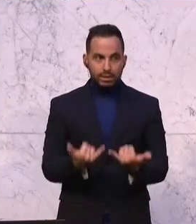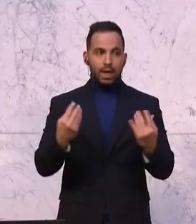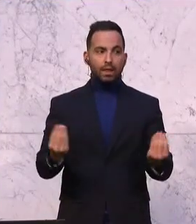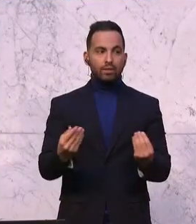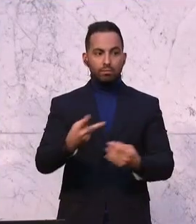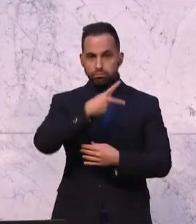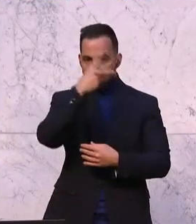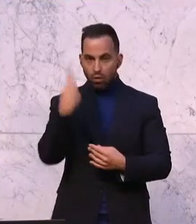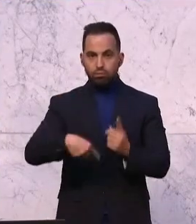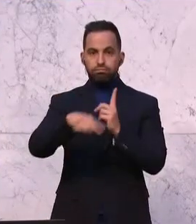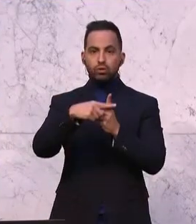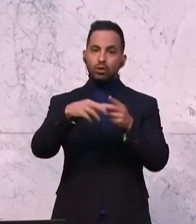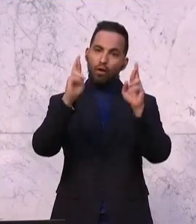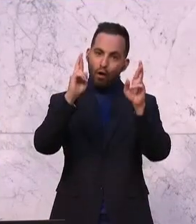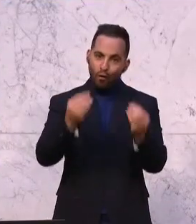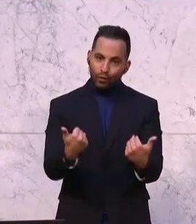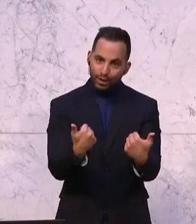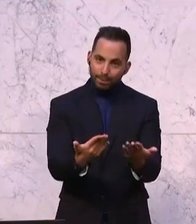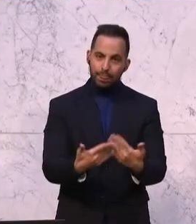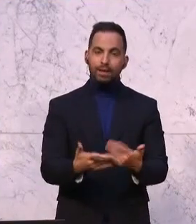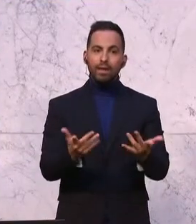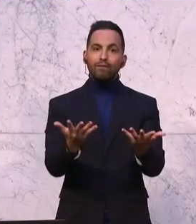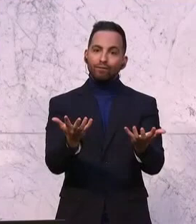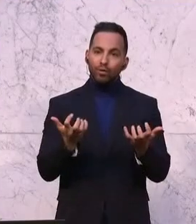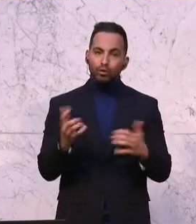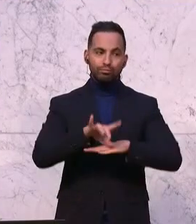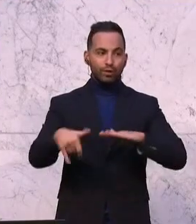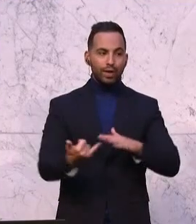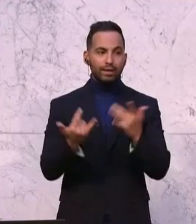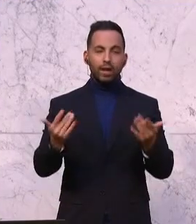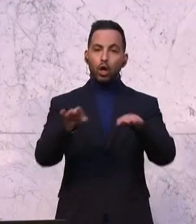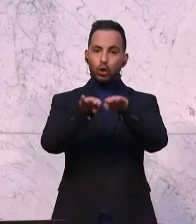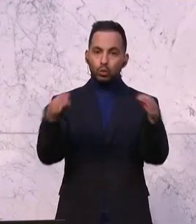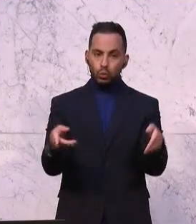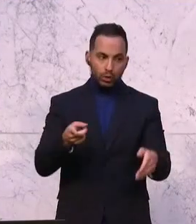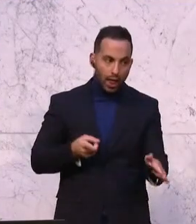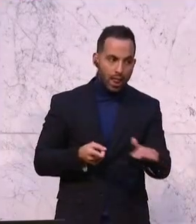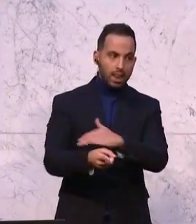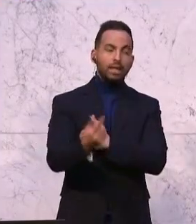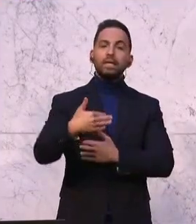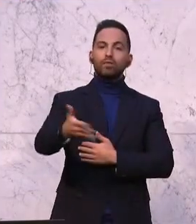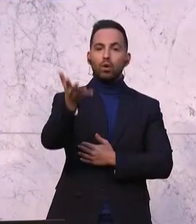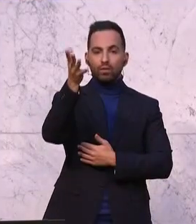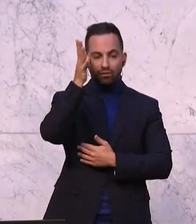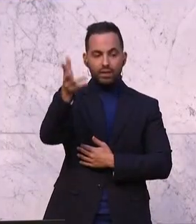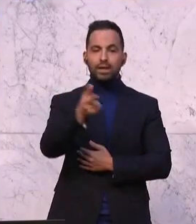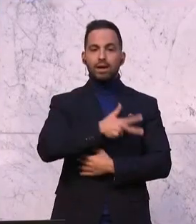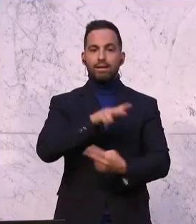Bevölkerung eine positive Hoffnung, dass ihr Wunschprojekt, nämlich der Tunnel, tatsächlich irgendwann realisiert wird.